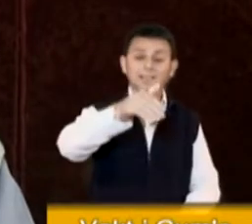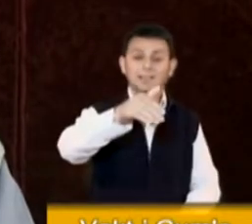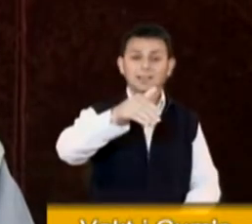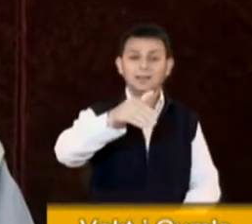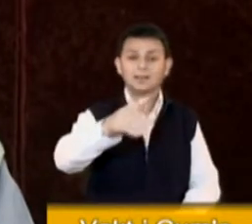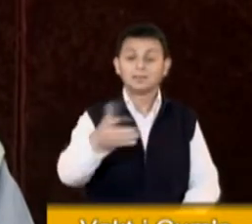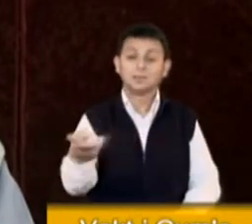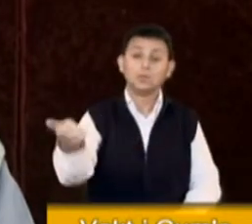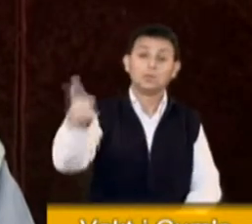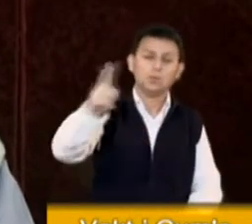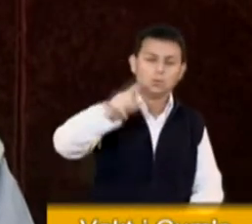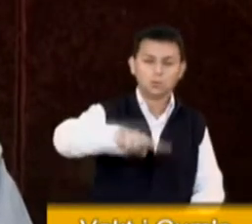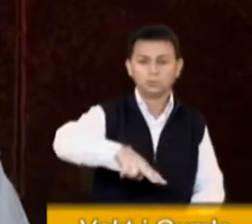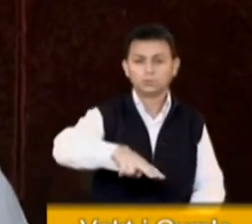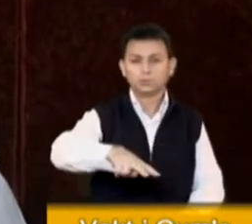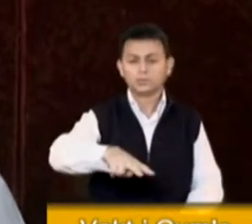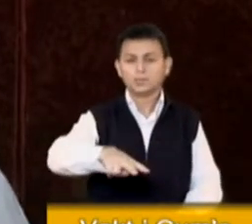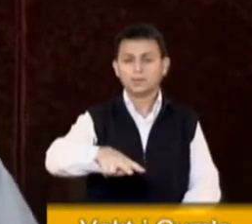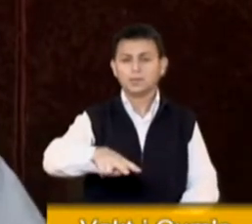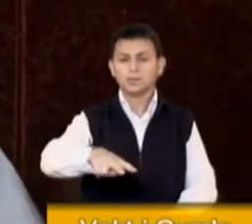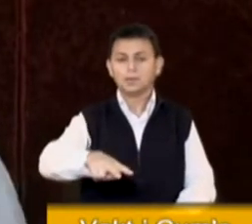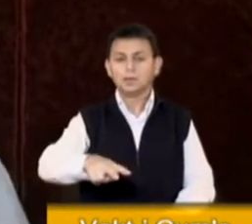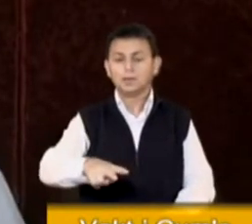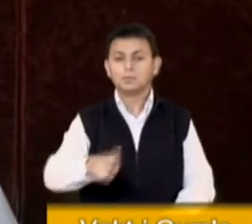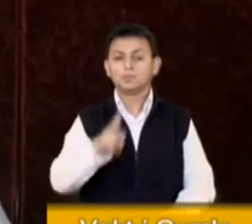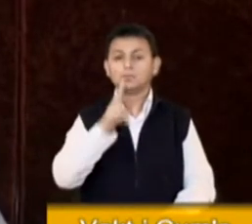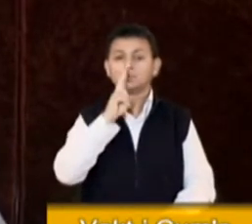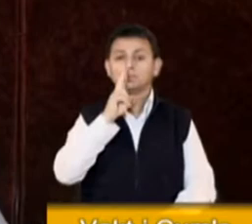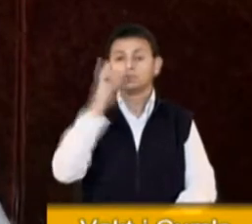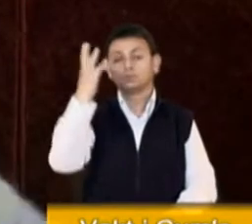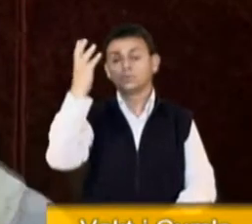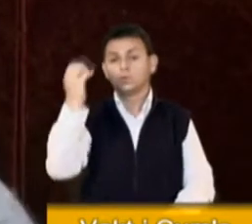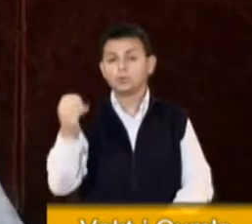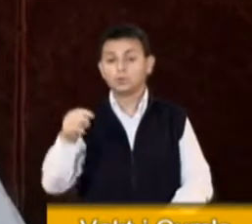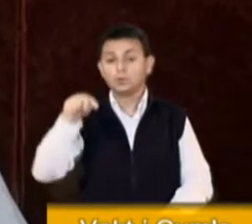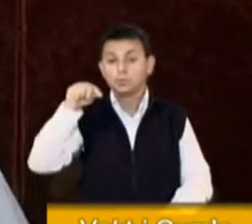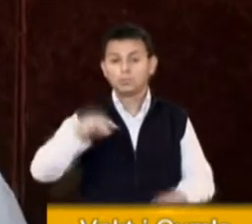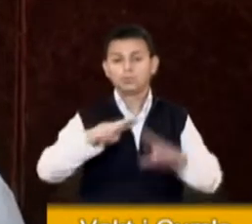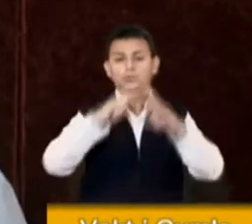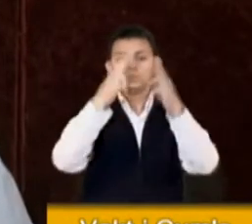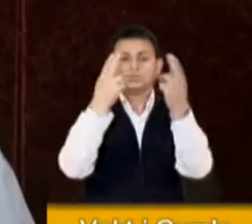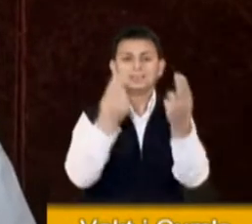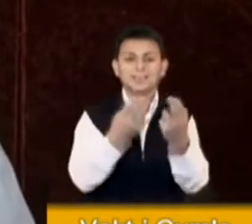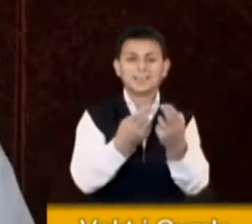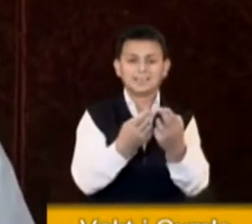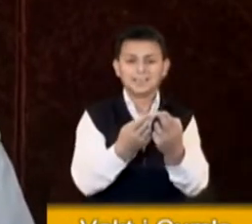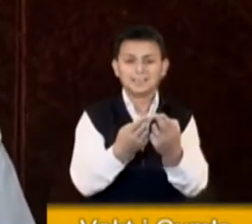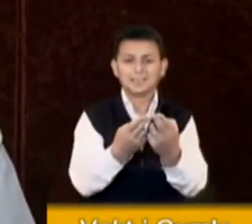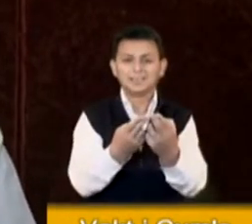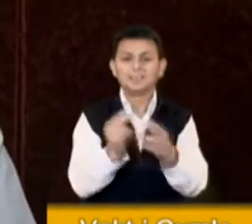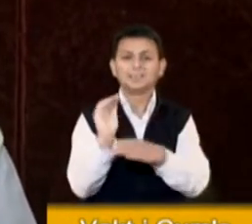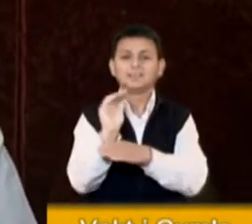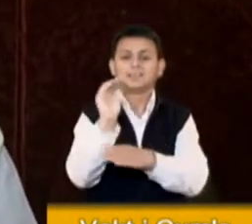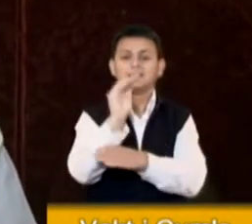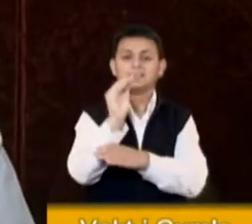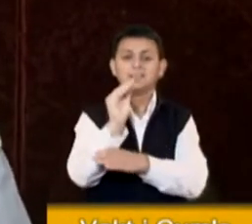لَاَجِدَنَّ خَيْرًا مِنْهَا مُنْقَلَبًا, sonuç olarak bu dünyadakilerden daha hayırlısını orada